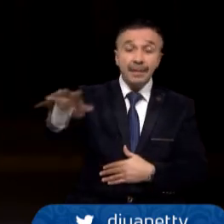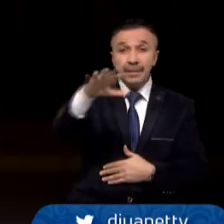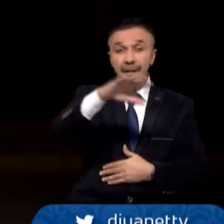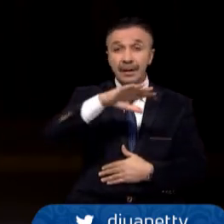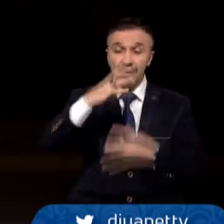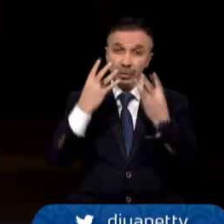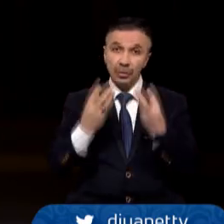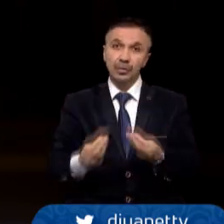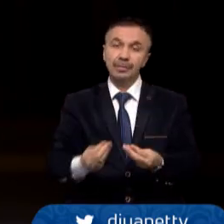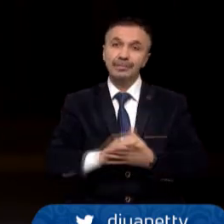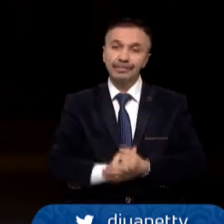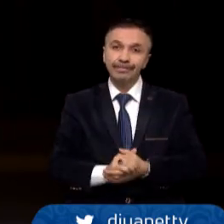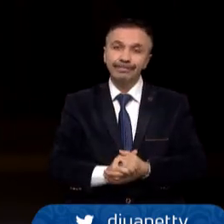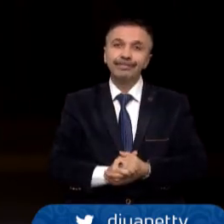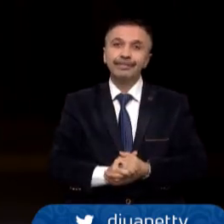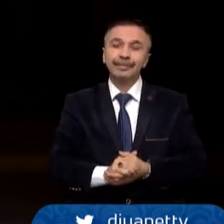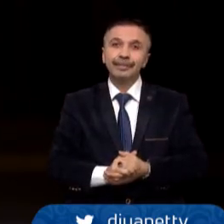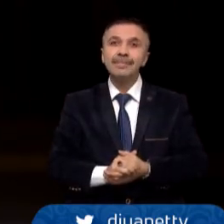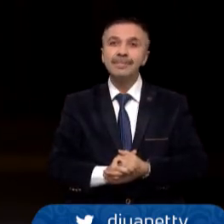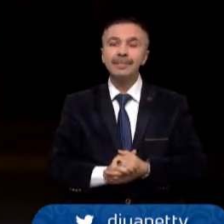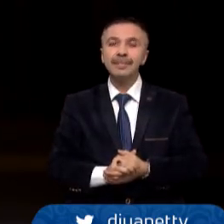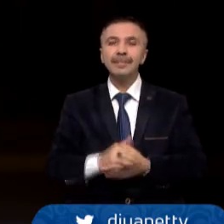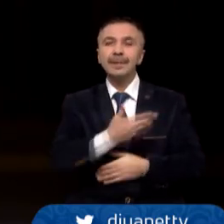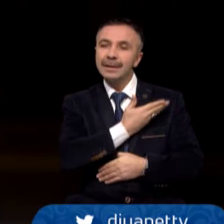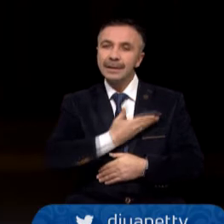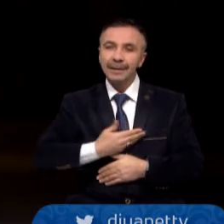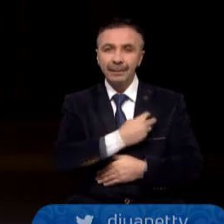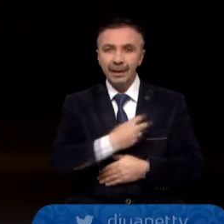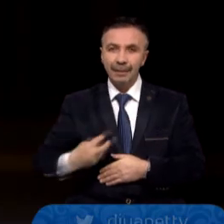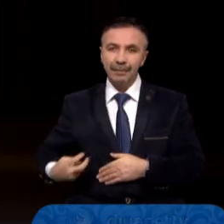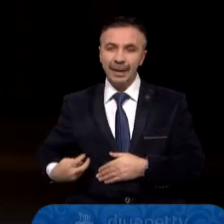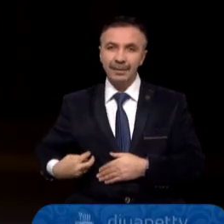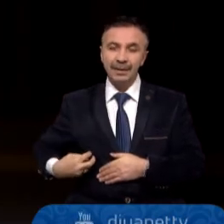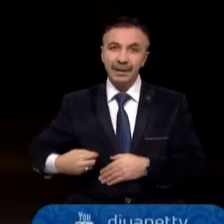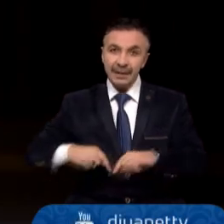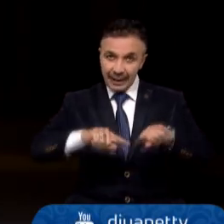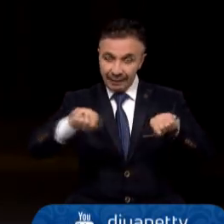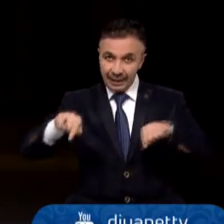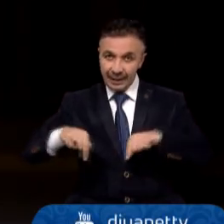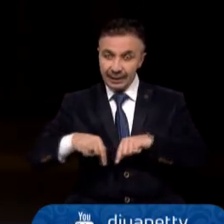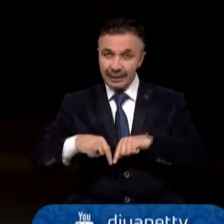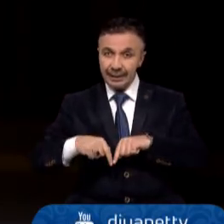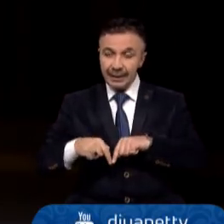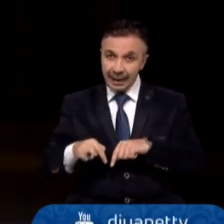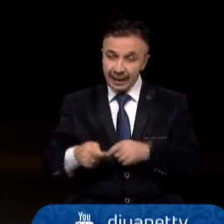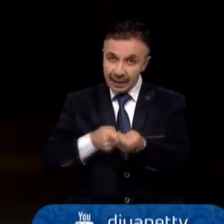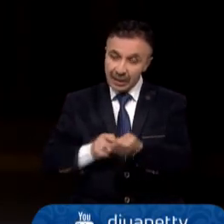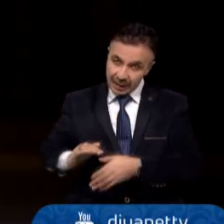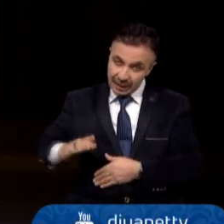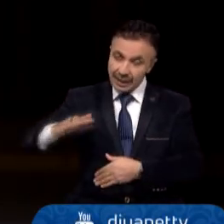üzerine olsun Selam sevgili peygamberimizin çevresinde yetişen